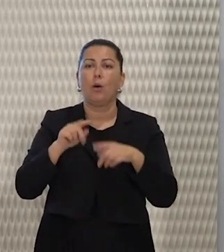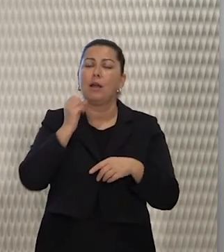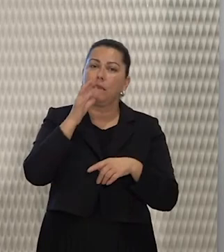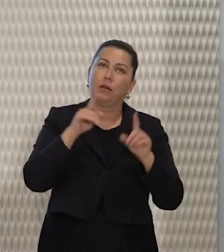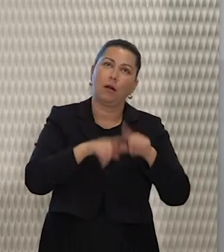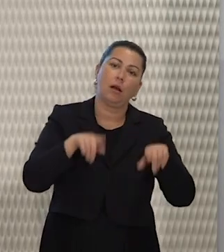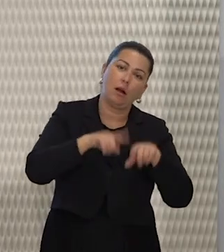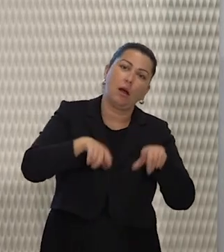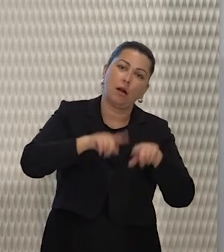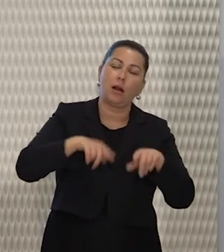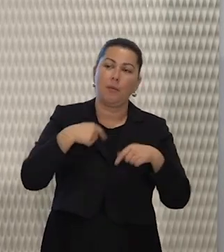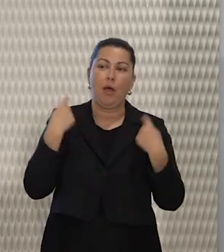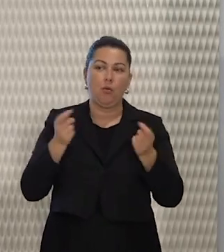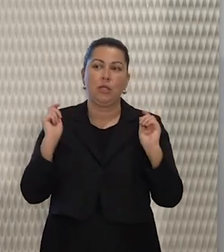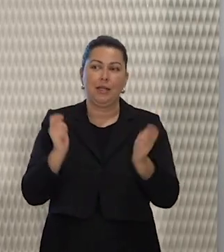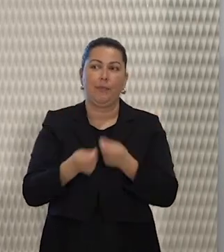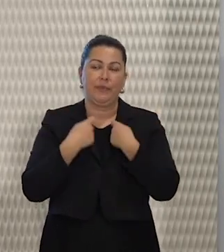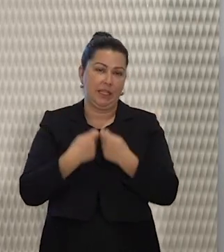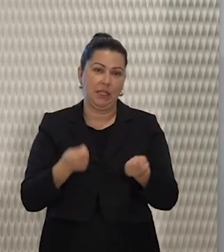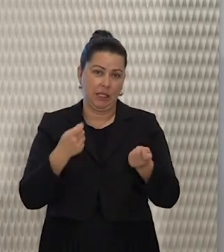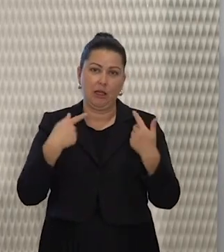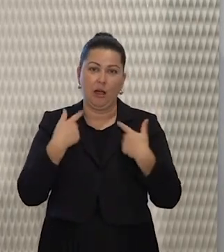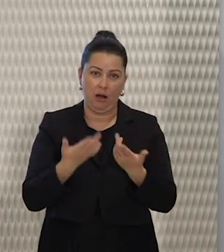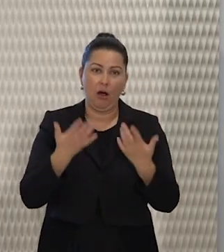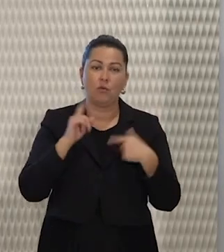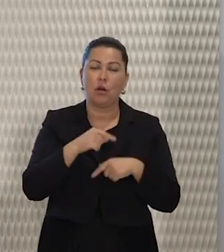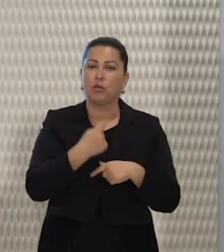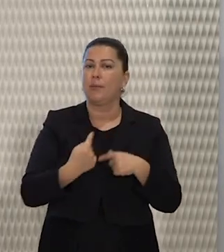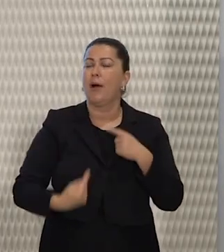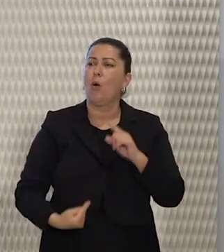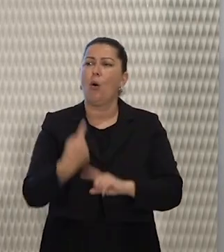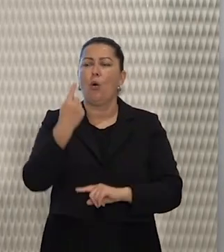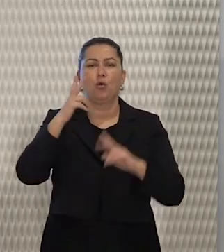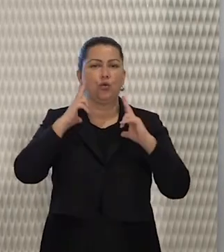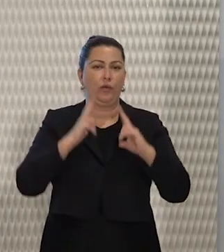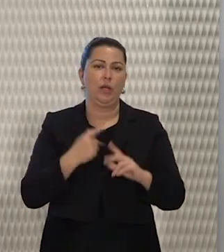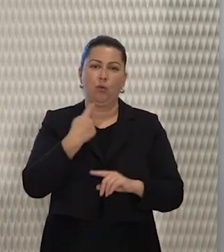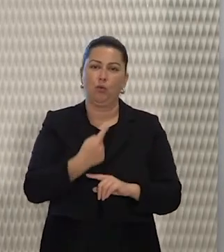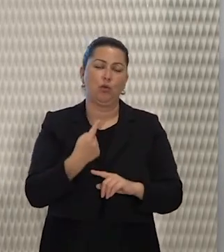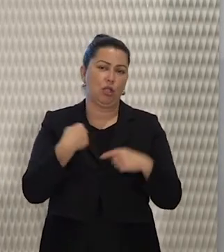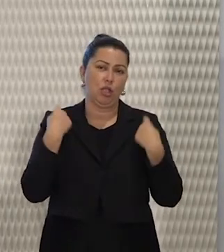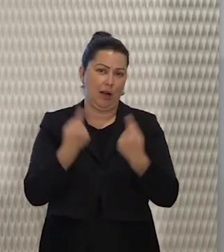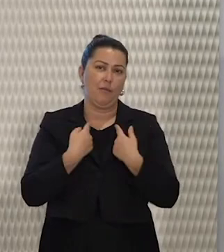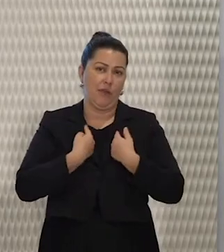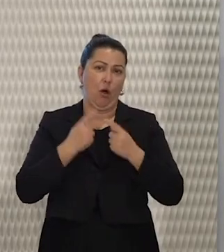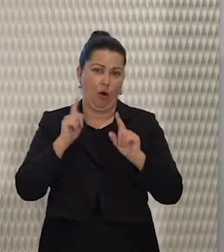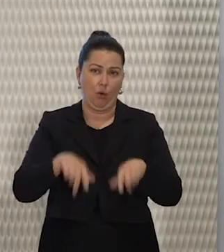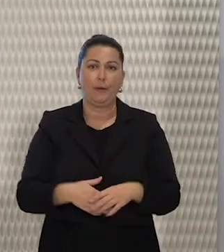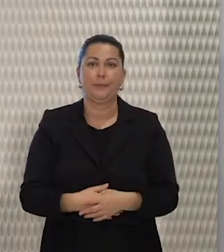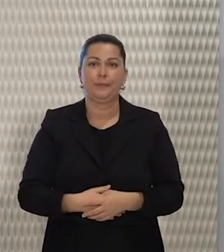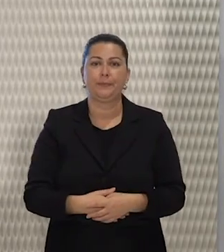Gleiche macht, weil das gibt es bei uns einfach nicht. Und er ist hochzufrieden und wir sind es auch.